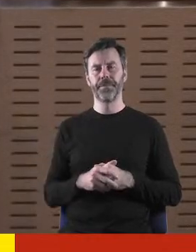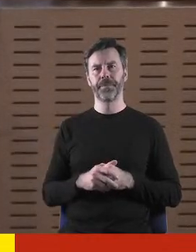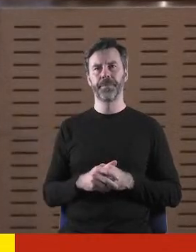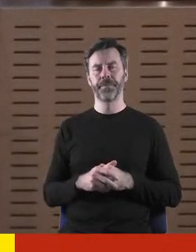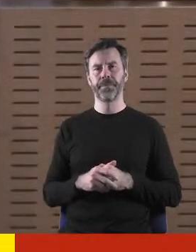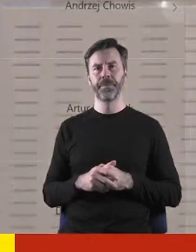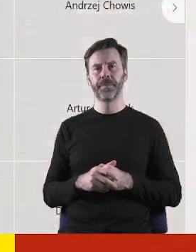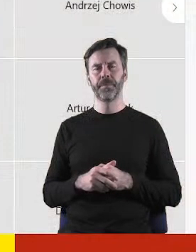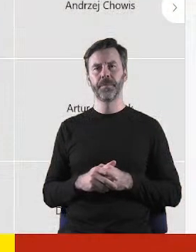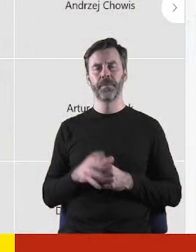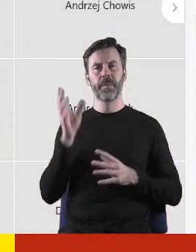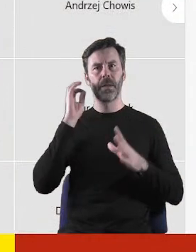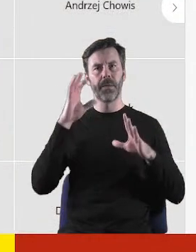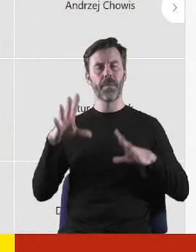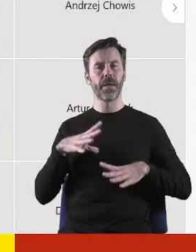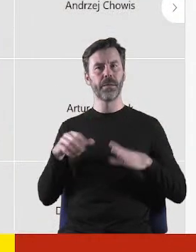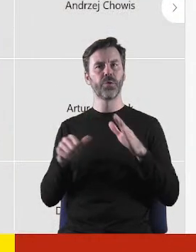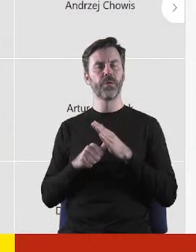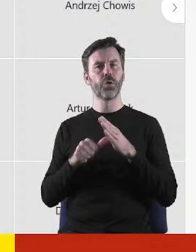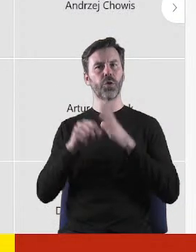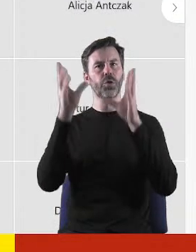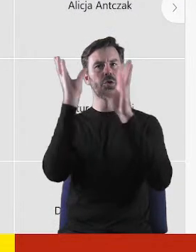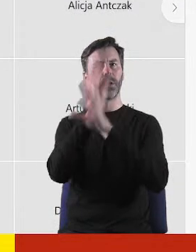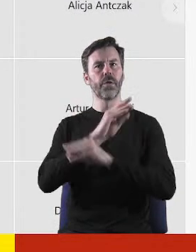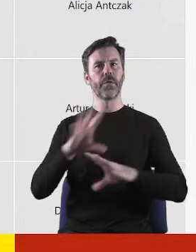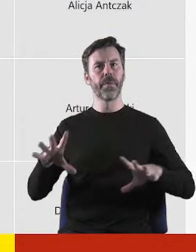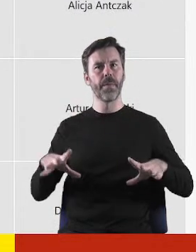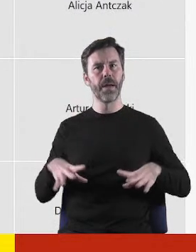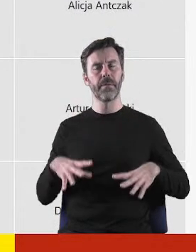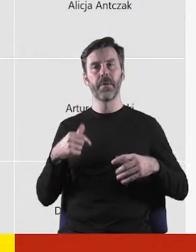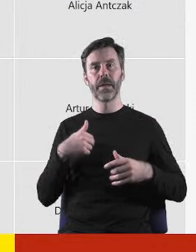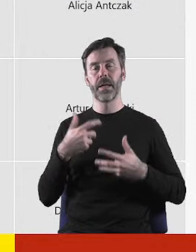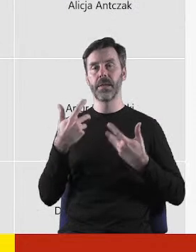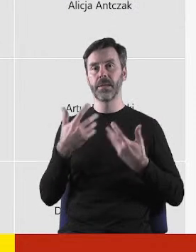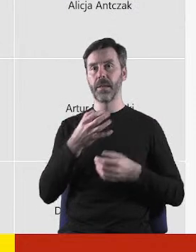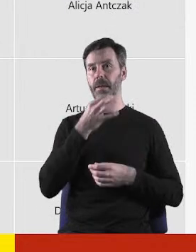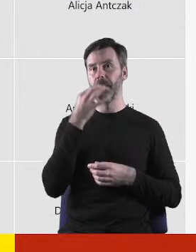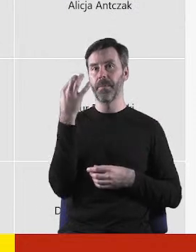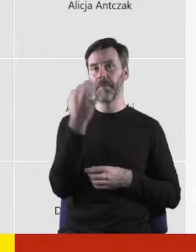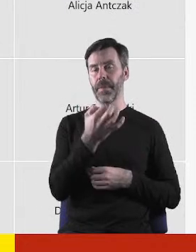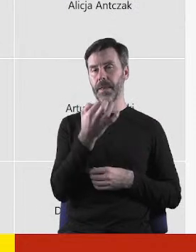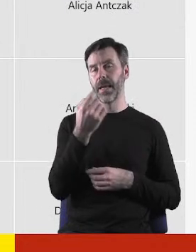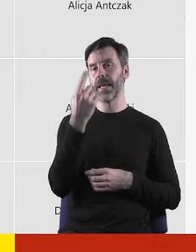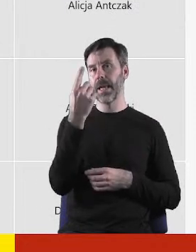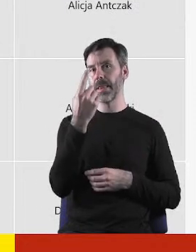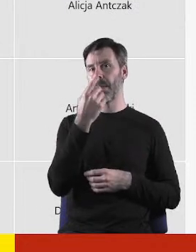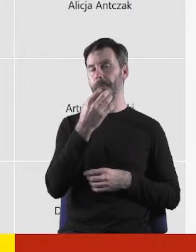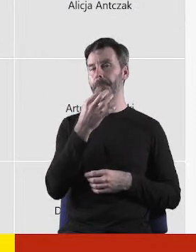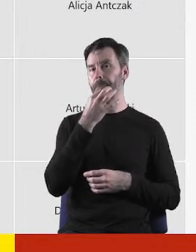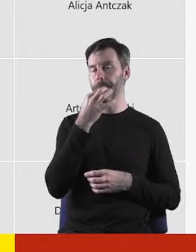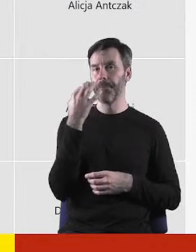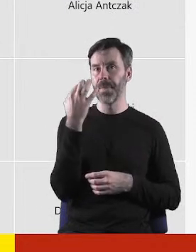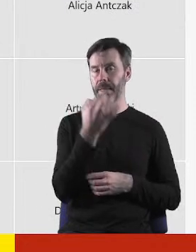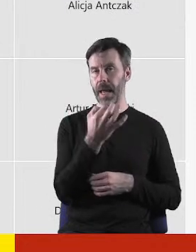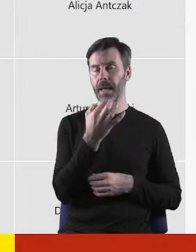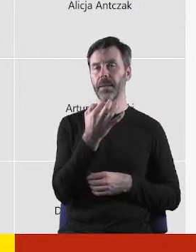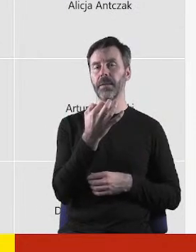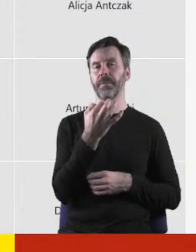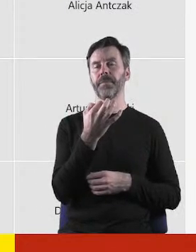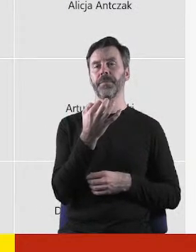Pani Przewodnicząca, Szanowni Państwo, ja chciałabym zadać jedno pytanie, które